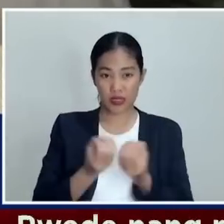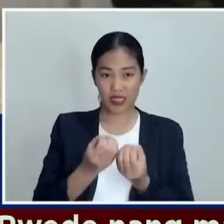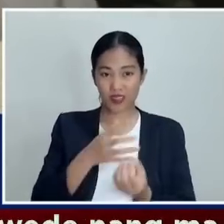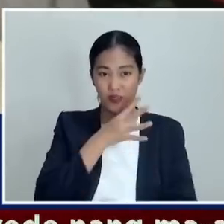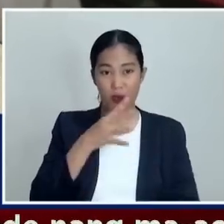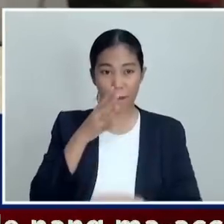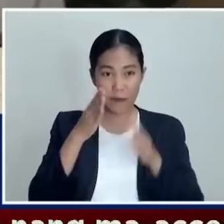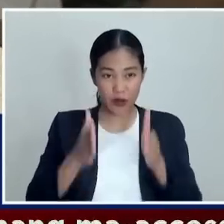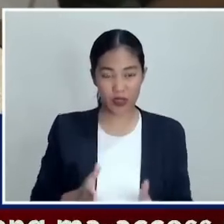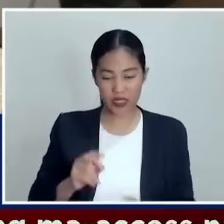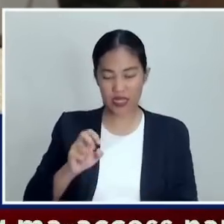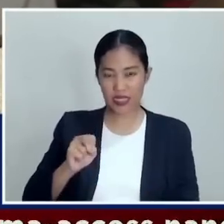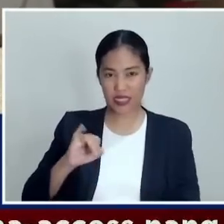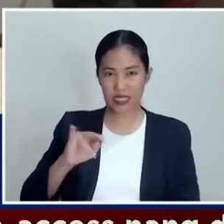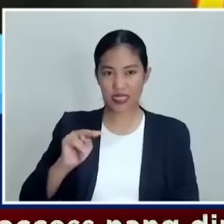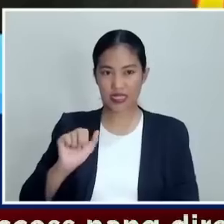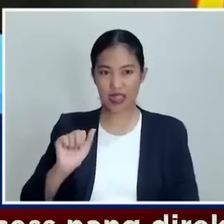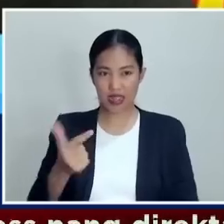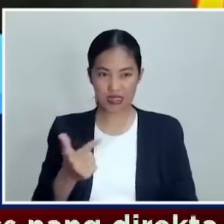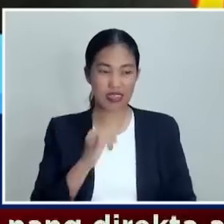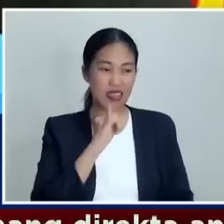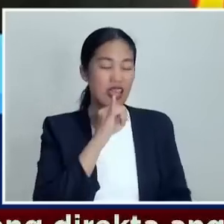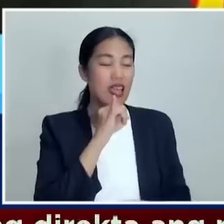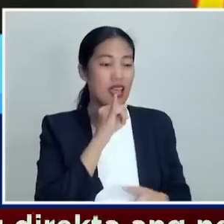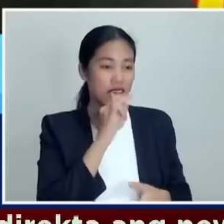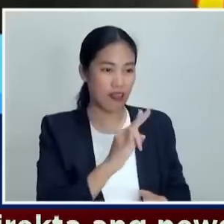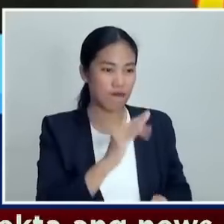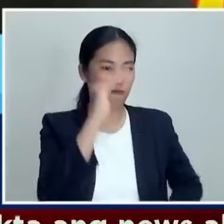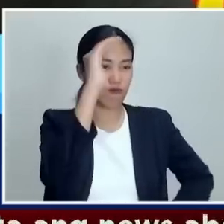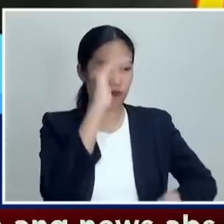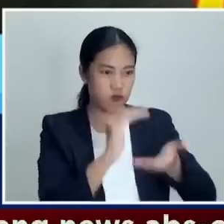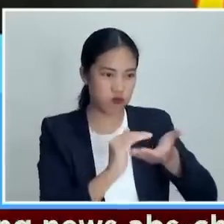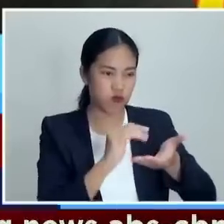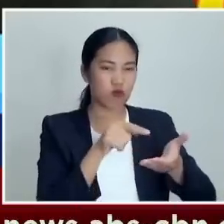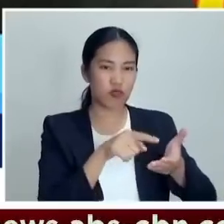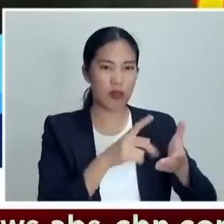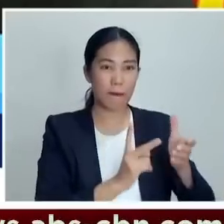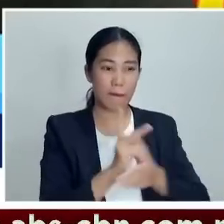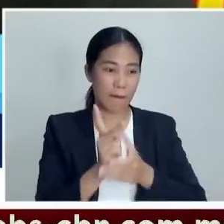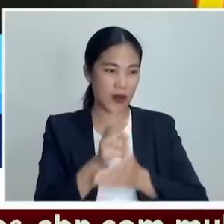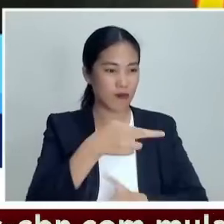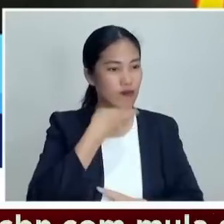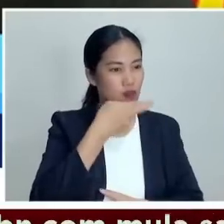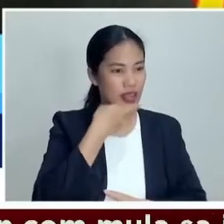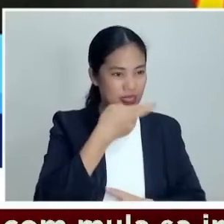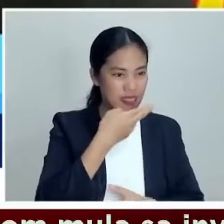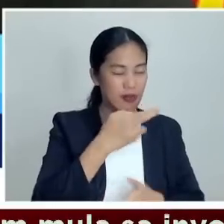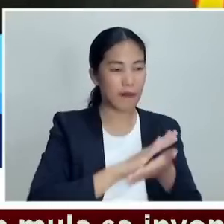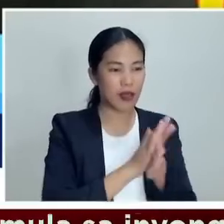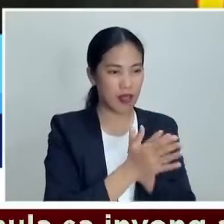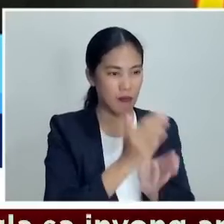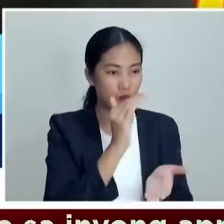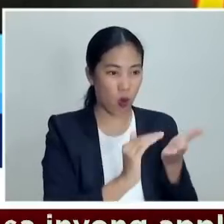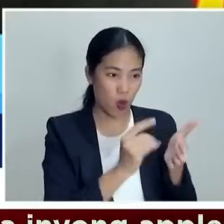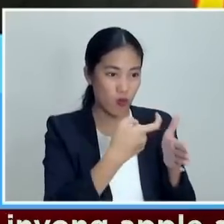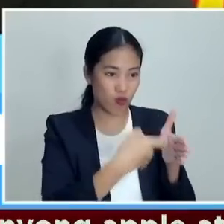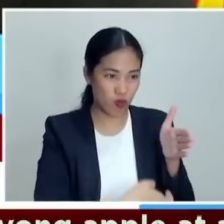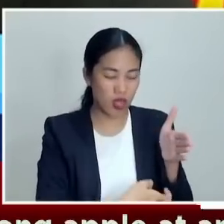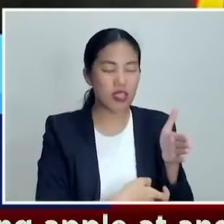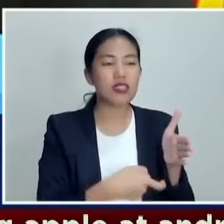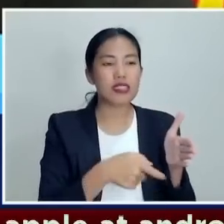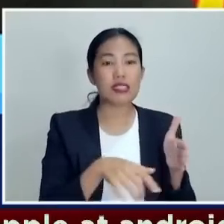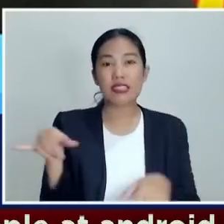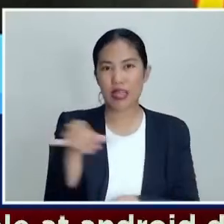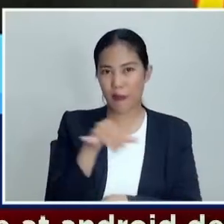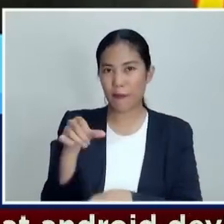din ng todo ang presyo ng palay. Yung presyo na 20 pesos na bigas,